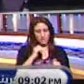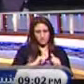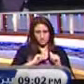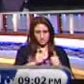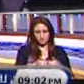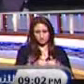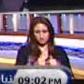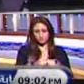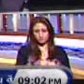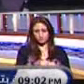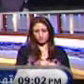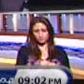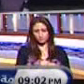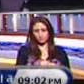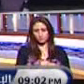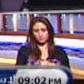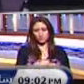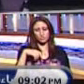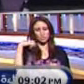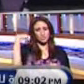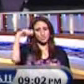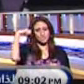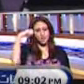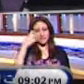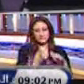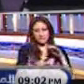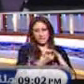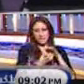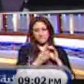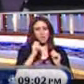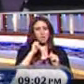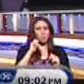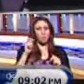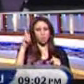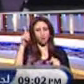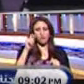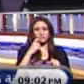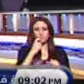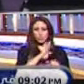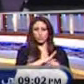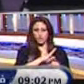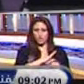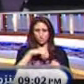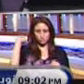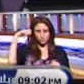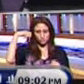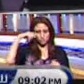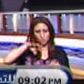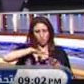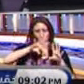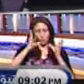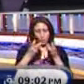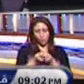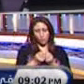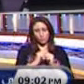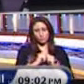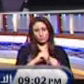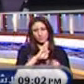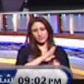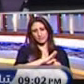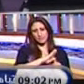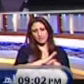الحقيقه المبادره دي كانت طلعت من رئيس الجامعه والمحافظ ومن قيادات الجيش، وانا يمكن في لقاء معك قبل كده قلت لك ان الجيش